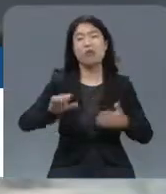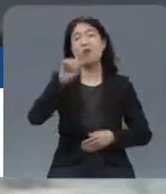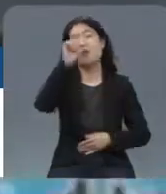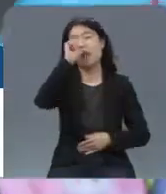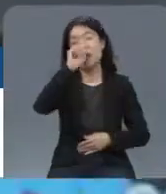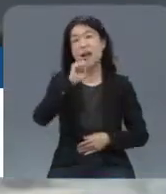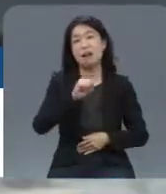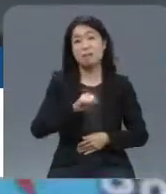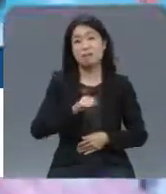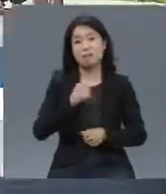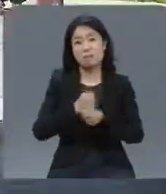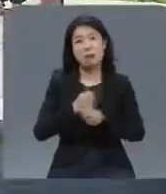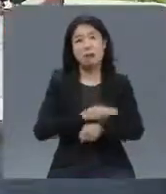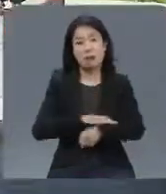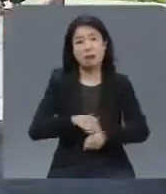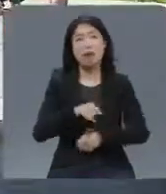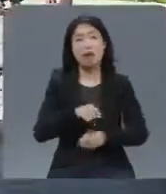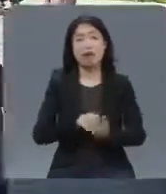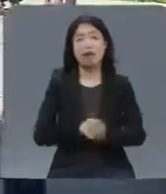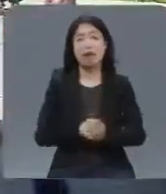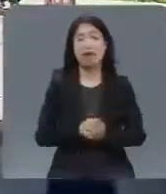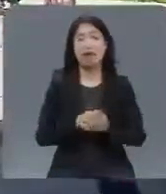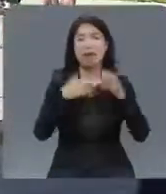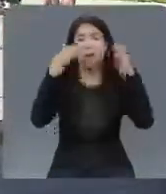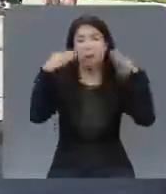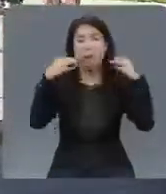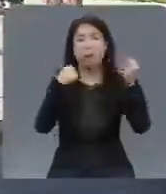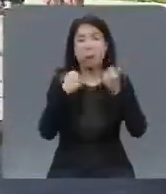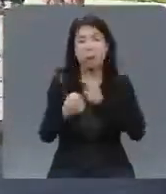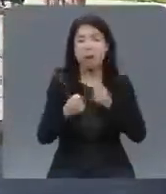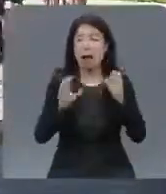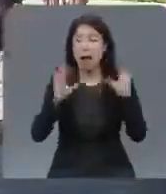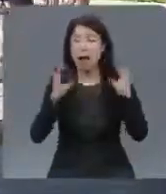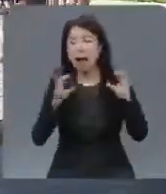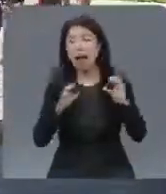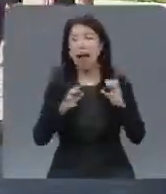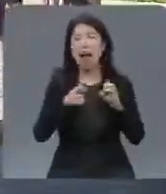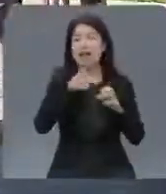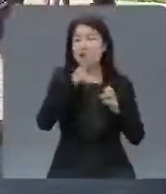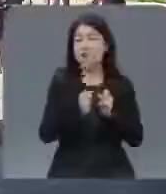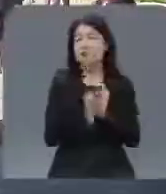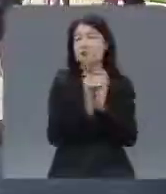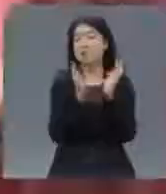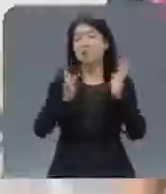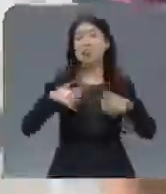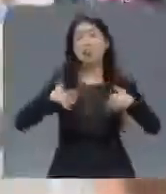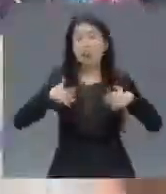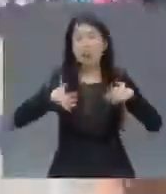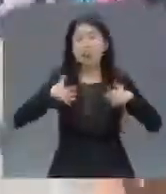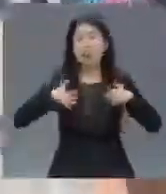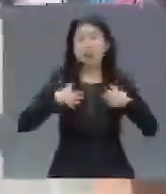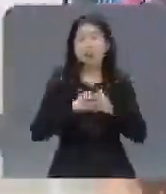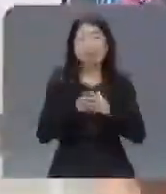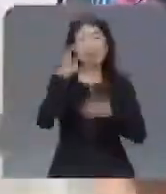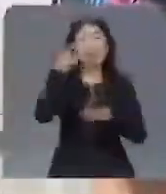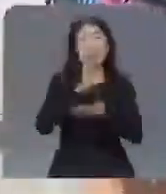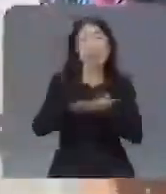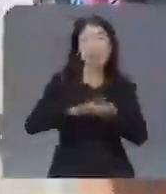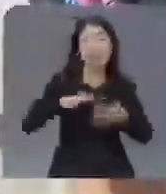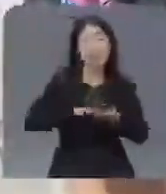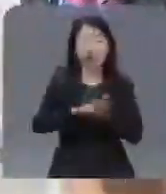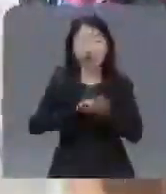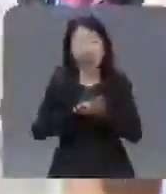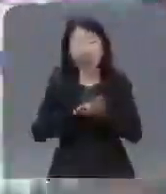삽목을 잘 해놨어요 찌는 듯한 더위에도 어린이들은 물놀이가 반갑기만 합니다 시원하게 즐기다 보면